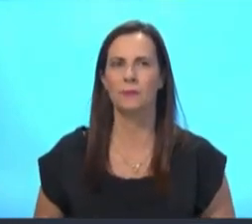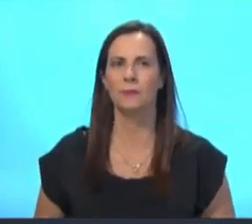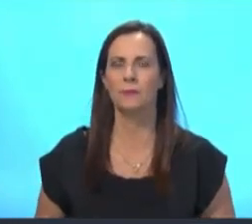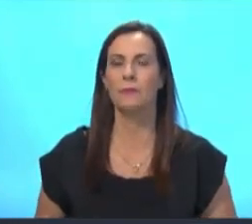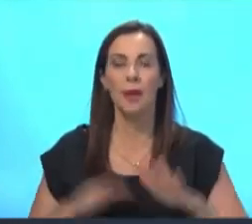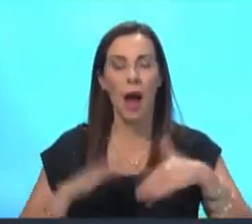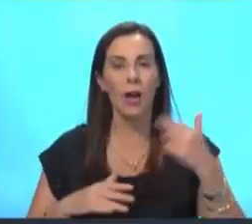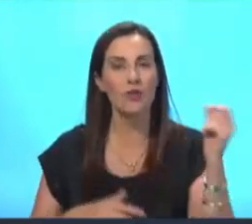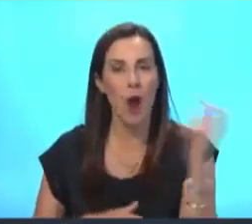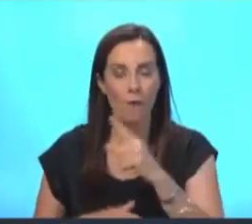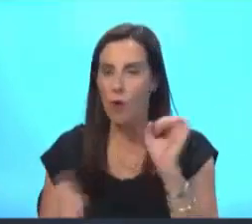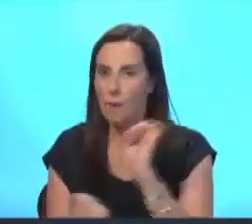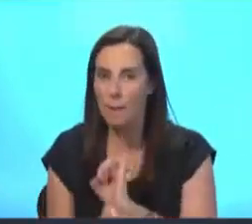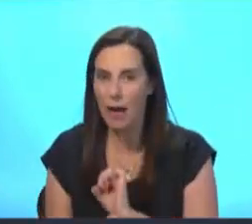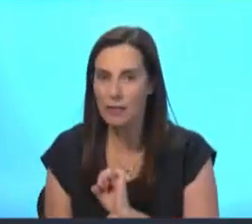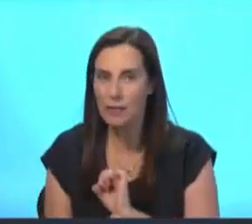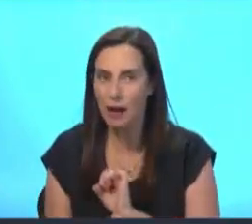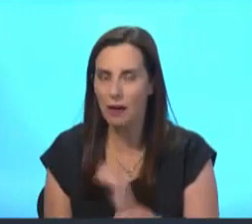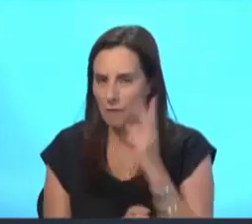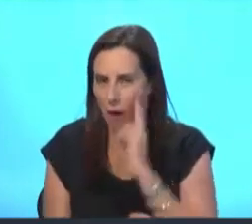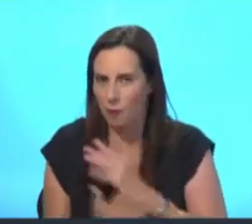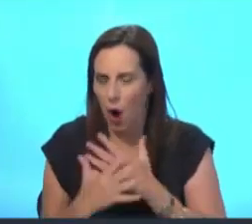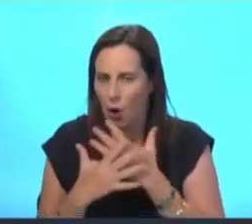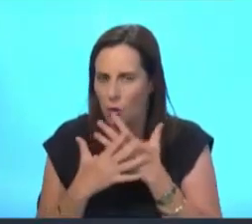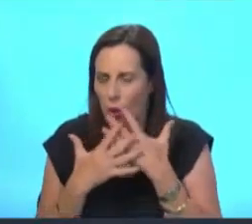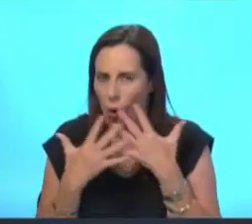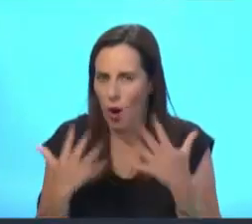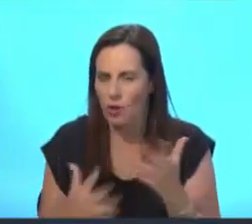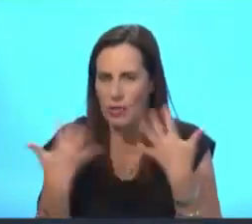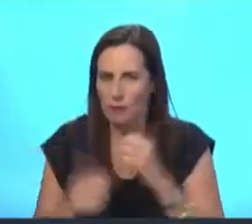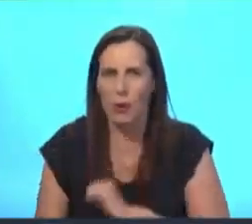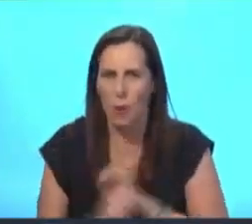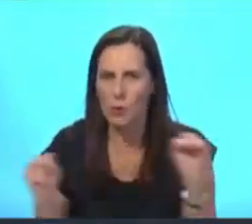אחרי שישה ימים במעצר והמבוכה הגדולה ביום התפוצצות הפרשה,